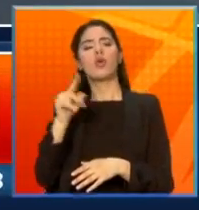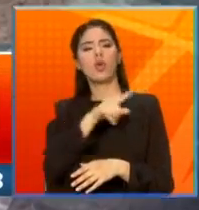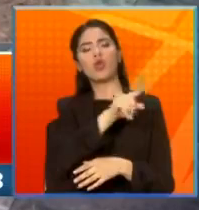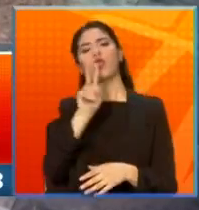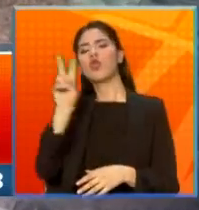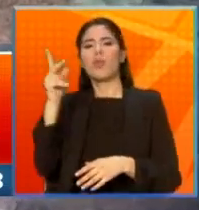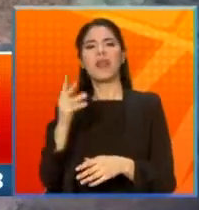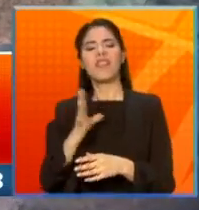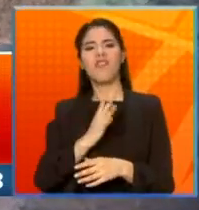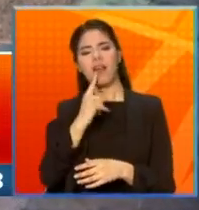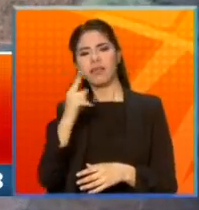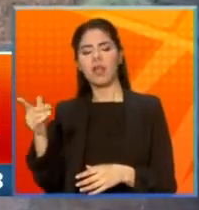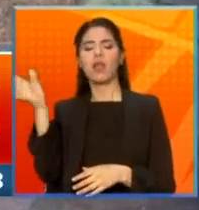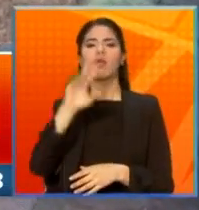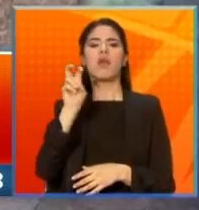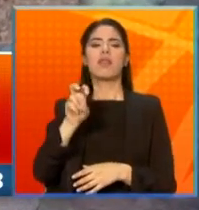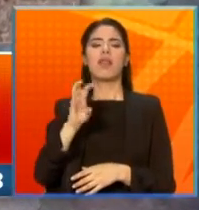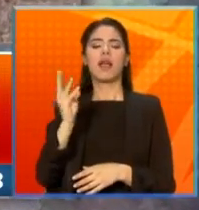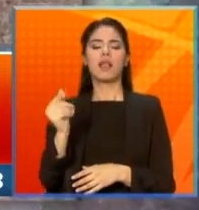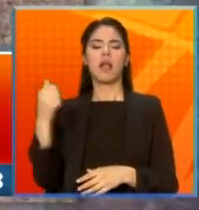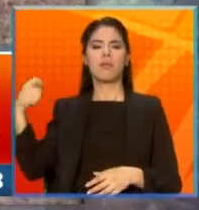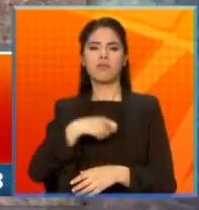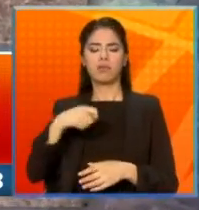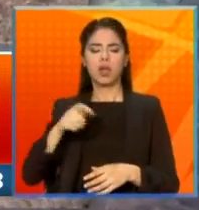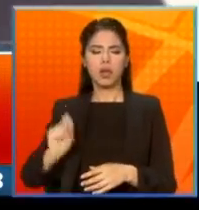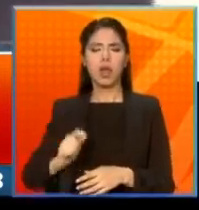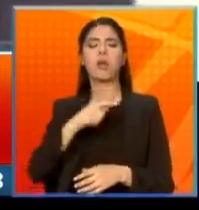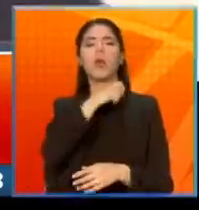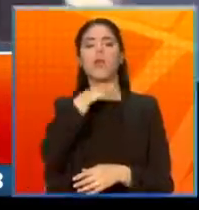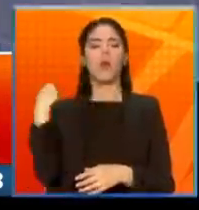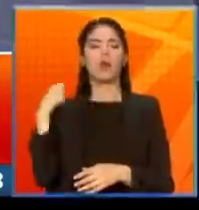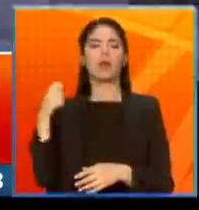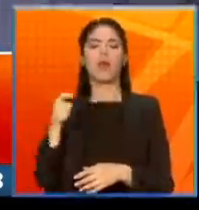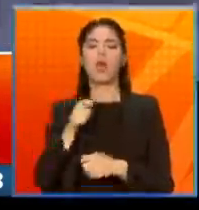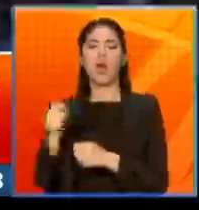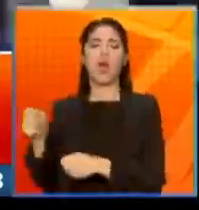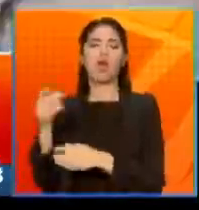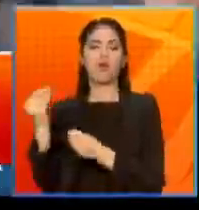Bıçağını çıkardı. 8 yerinden bıçakladığı genç adamın boğazını keserek öldürdü.